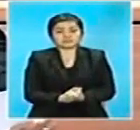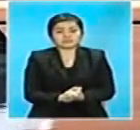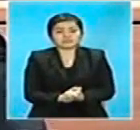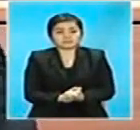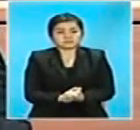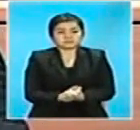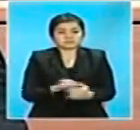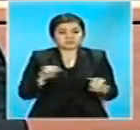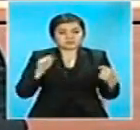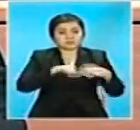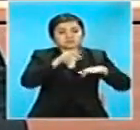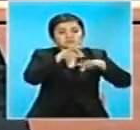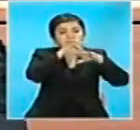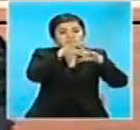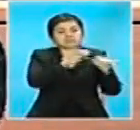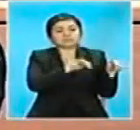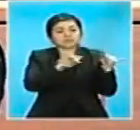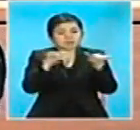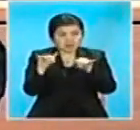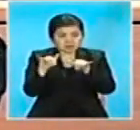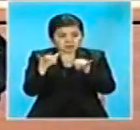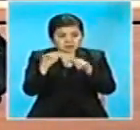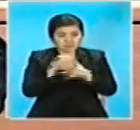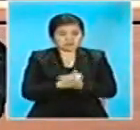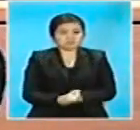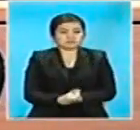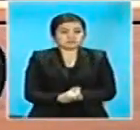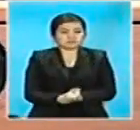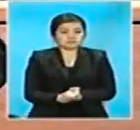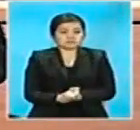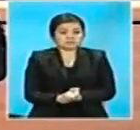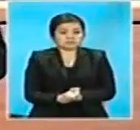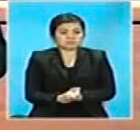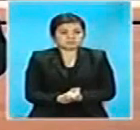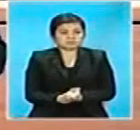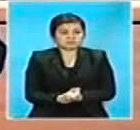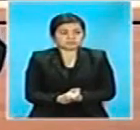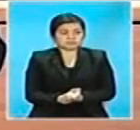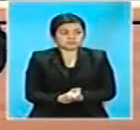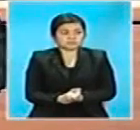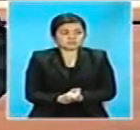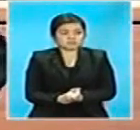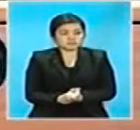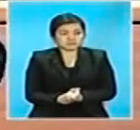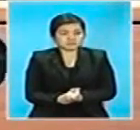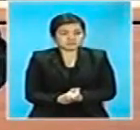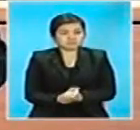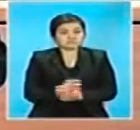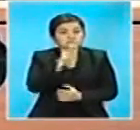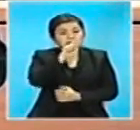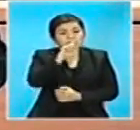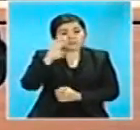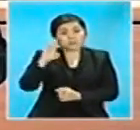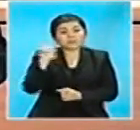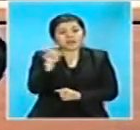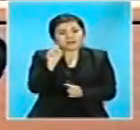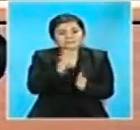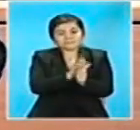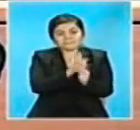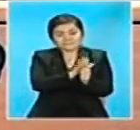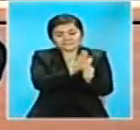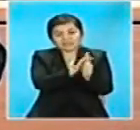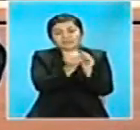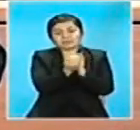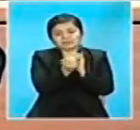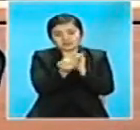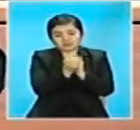รรจุแต่งตั้งโยกย้ายนะครับซึ่งบางทีเนี่ยนะครับก็จะเป็นเรื่องของระบบอุปถัมภ์ซึ่งจะทำให้ค